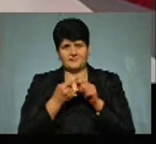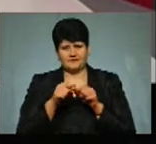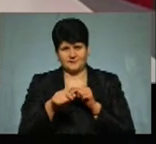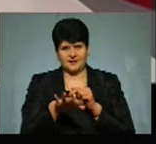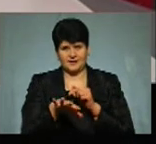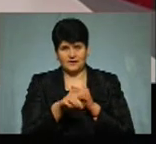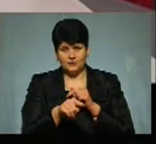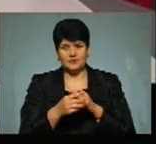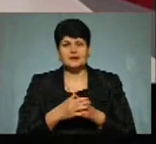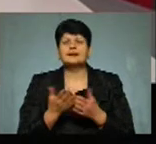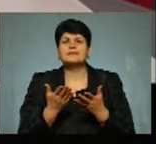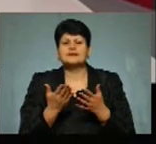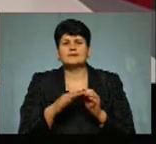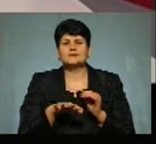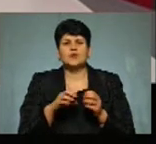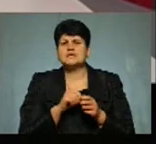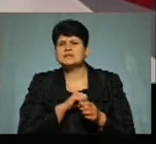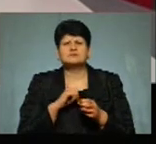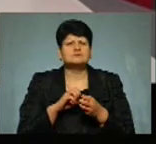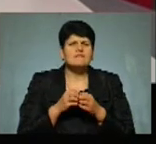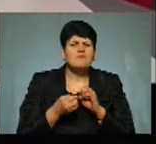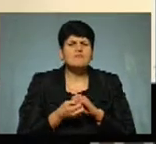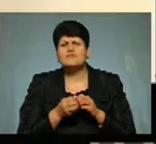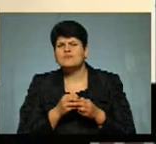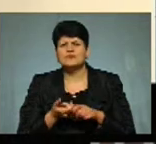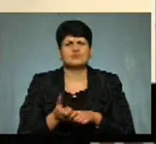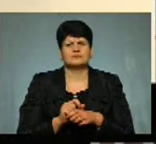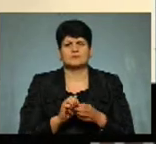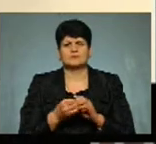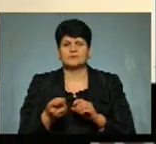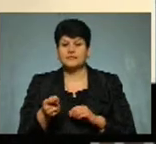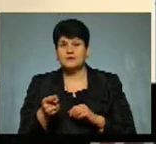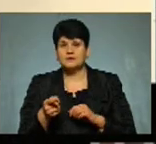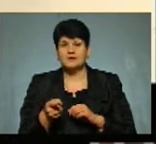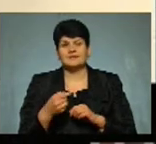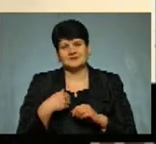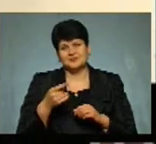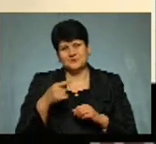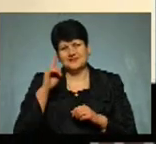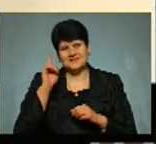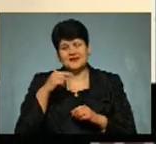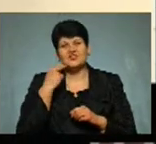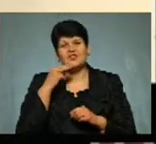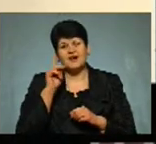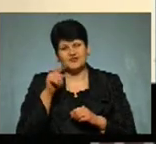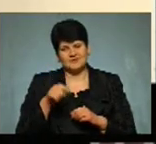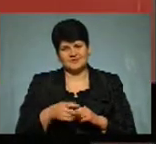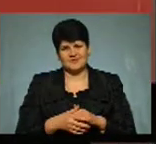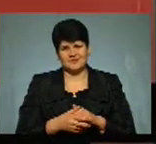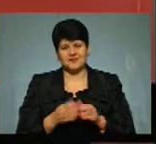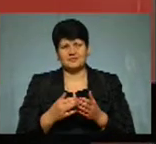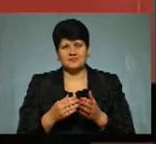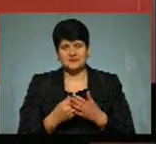які ділянки найпроблемніші в питанні неправильного паркування в Тернополі? Я думаю, тернополяни самі знають, краще знають, ну, живого,